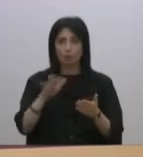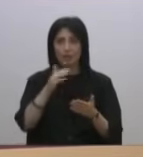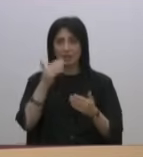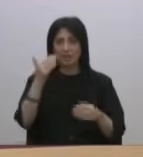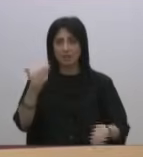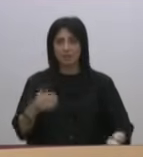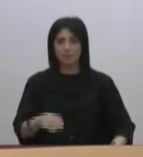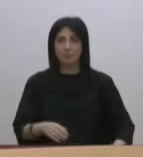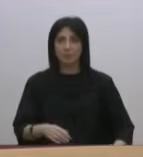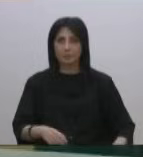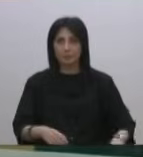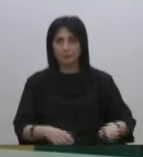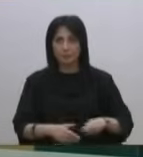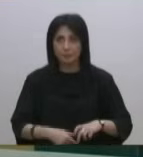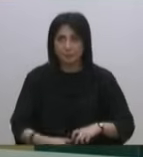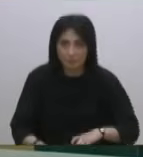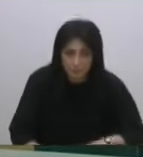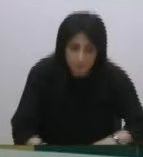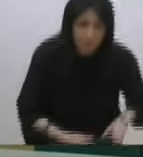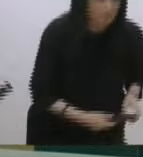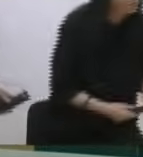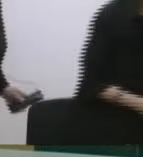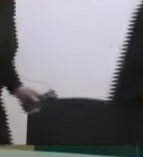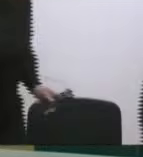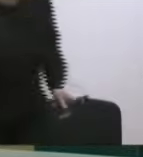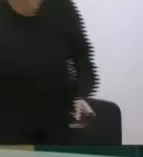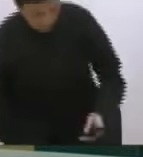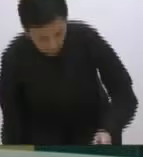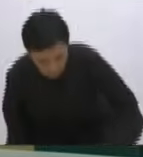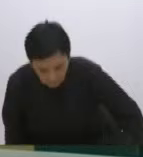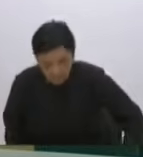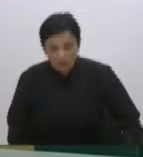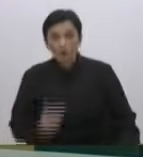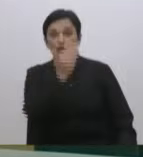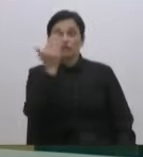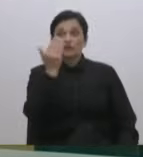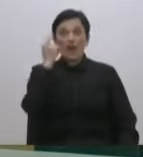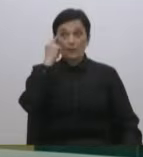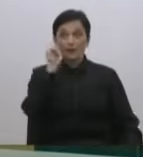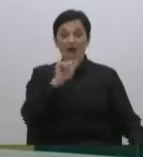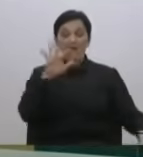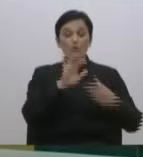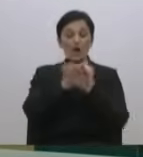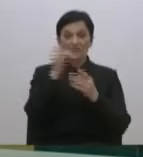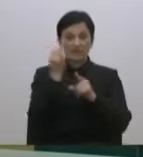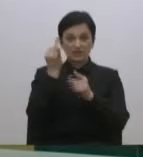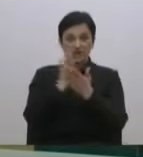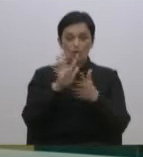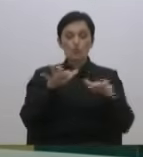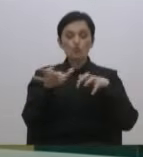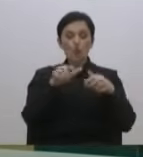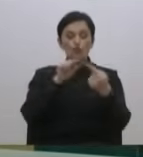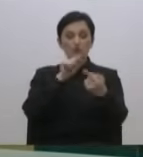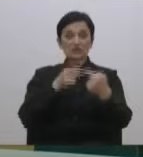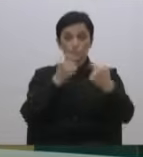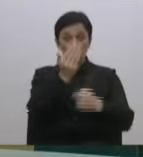ქვეყნის? ანუ თქვენ ფიქრობთ, რომ არ არის ეს ევროკავშირის ინტერესში, რომ აქ იყოს კორუფციის წინააღმდეგ ბრძოლა? ამას ამბობთ?